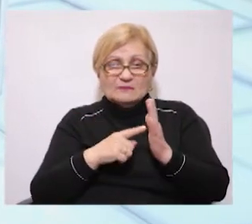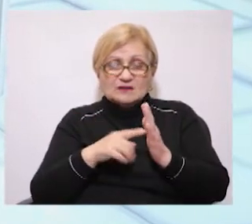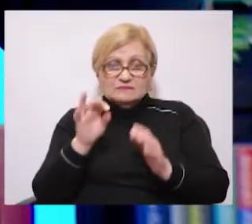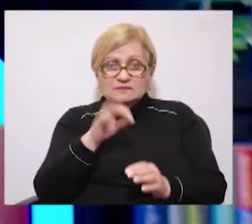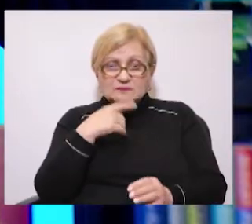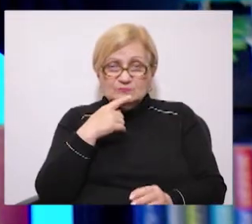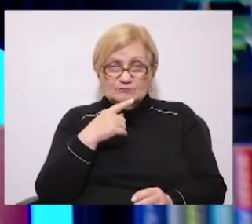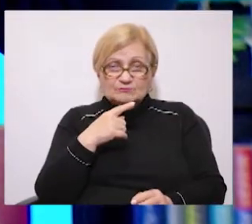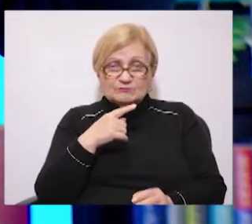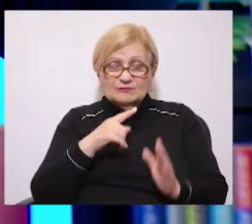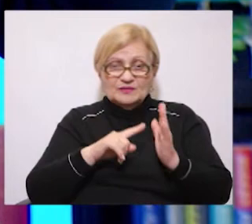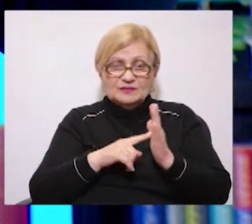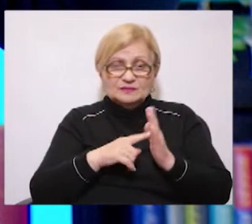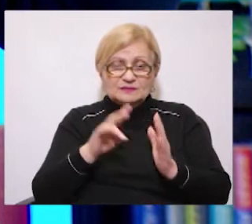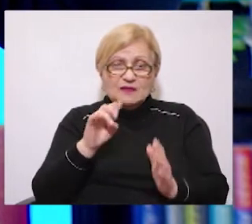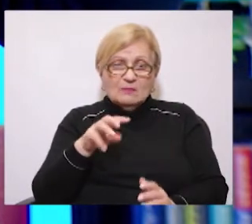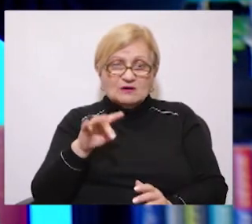ვლაპარაკობ. ნამრავლი,